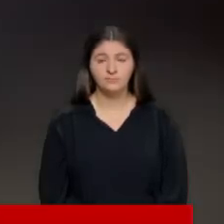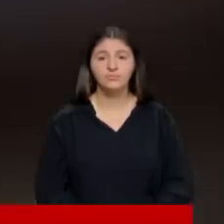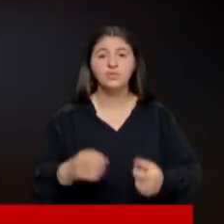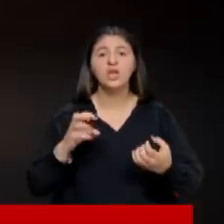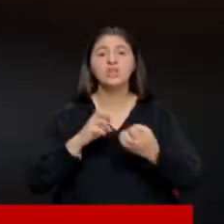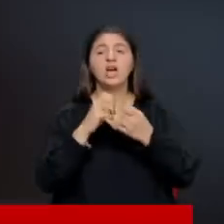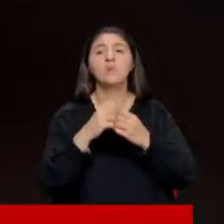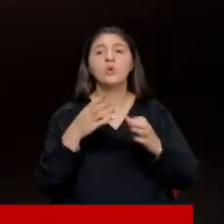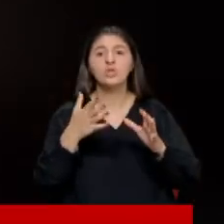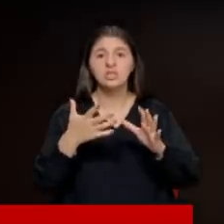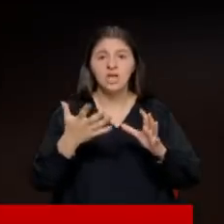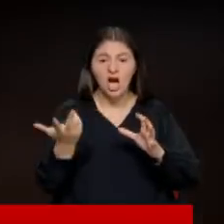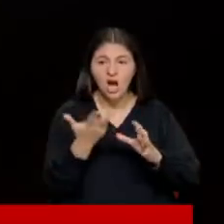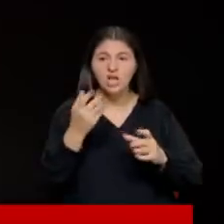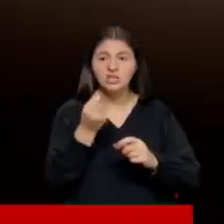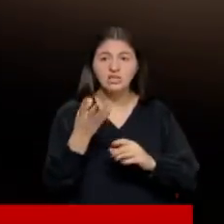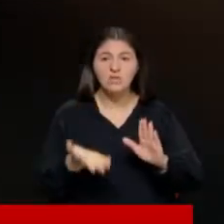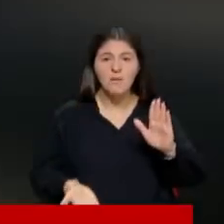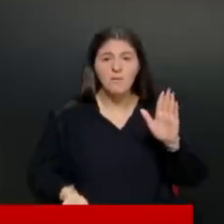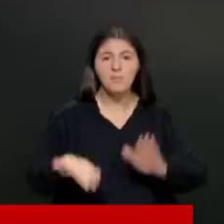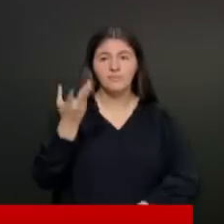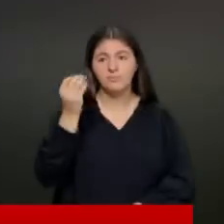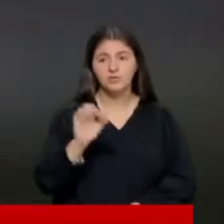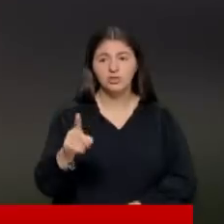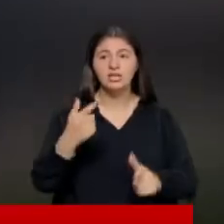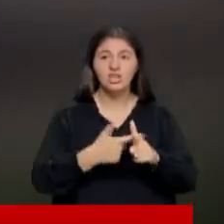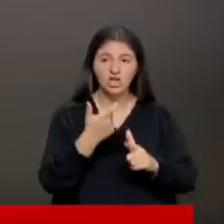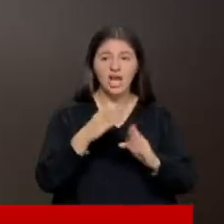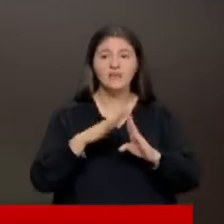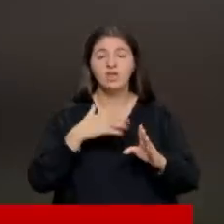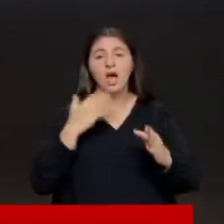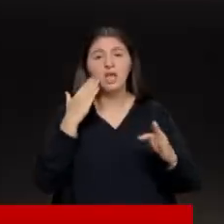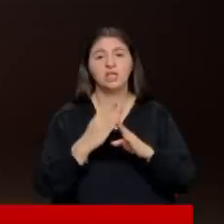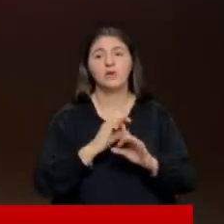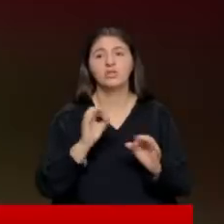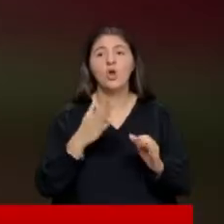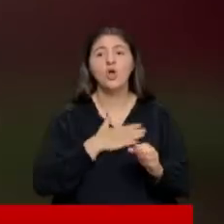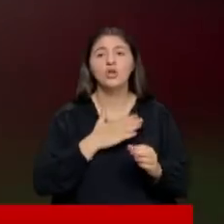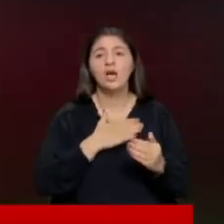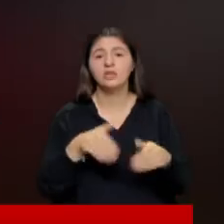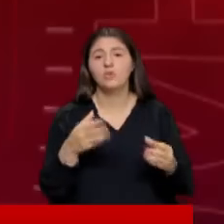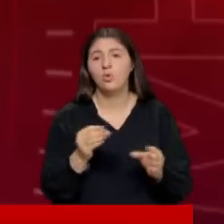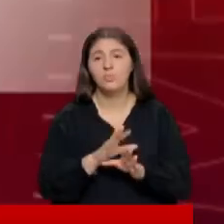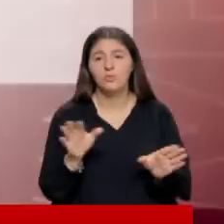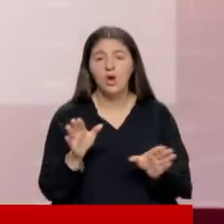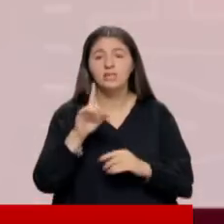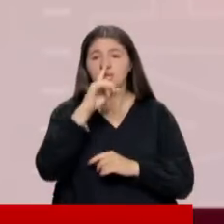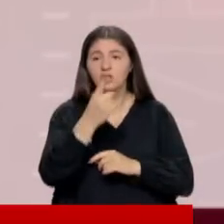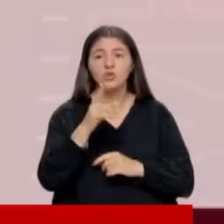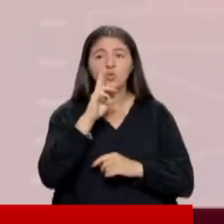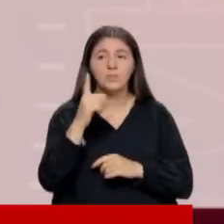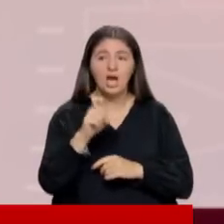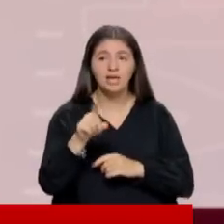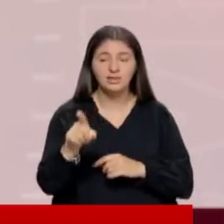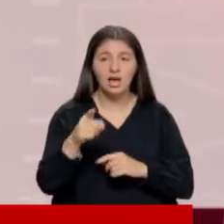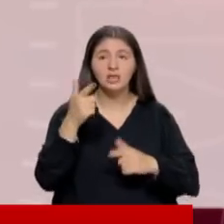tartışmaların dozu da sayısı da Günden güne artıyor kiracı ev sahibi anlaşmazlıklarının önüne geçilemiyor Sadece son